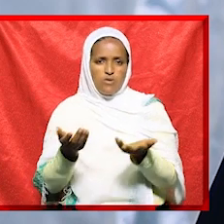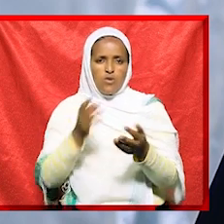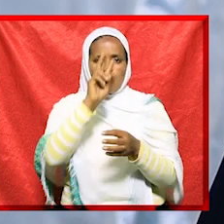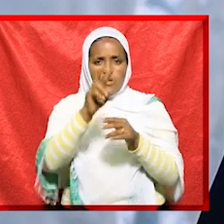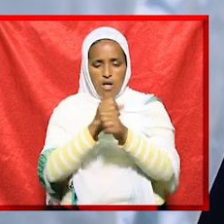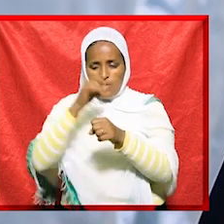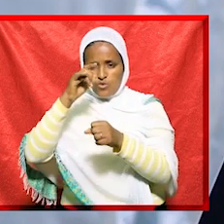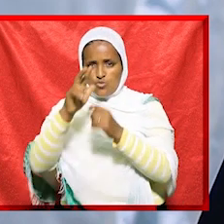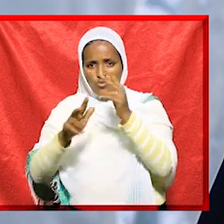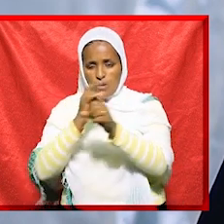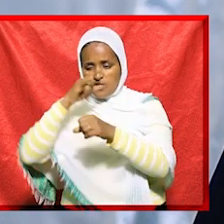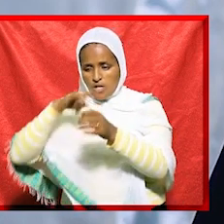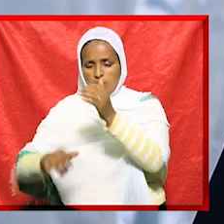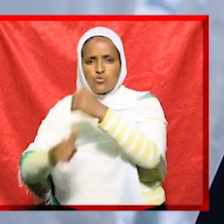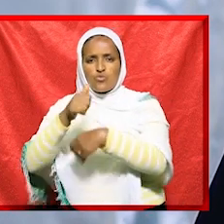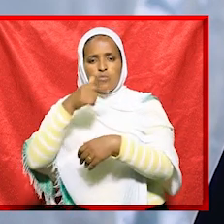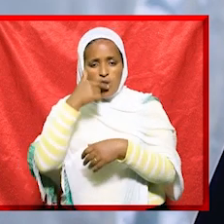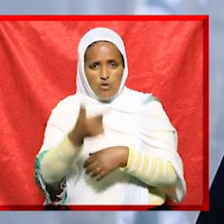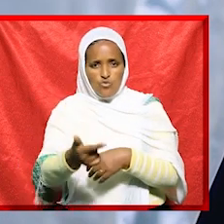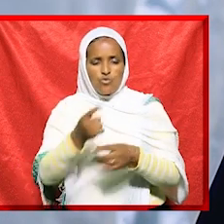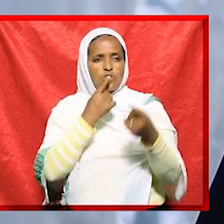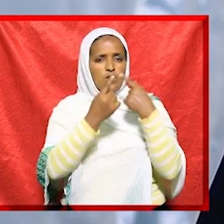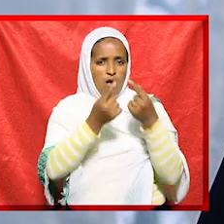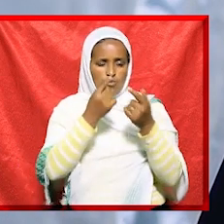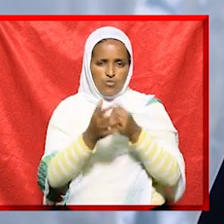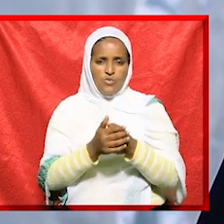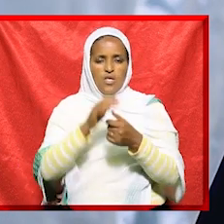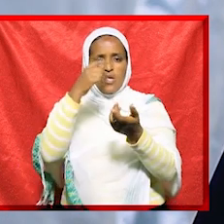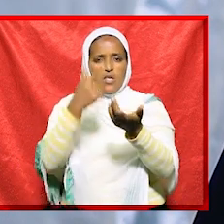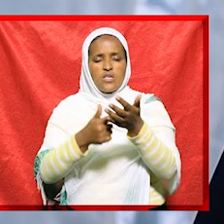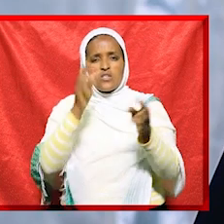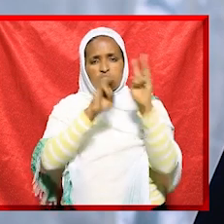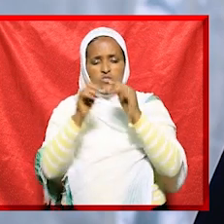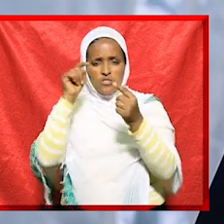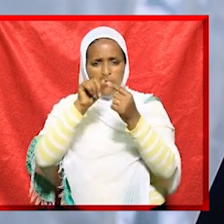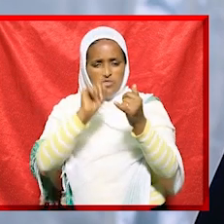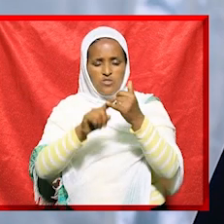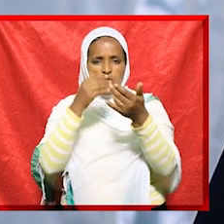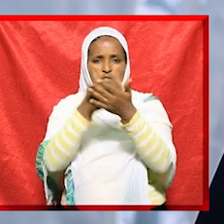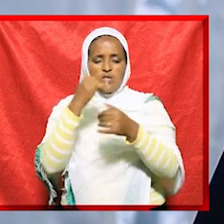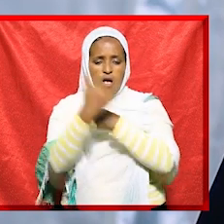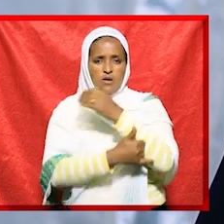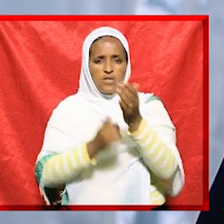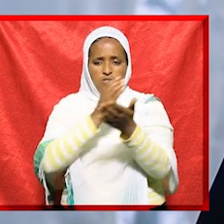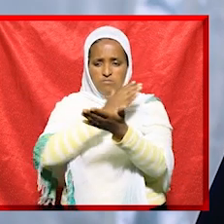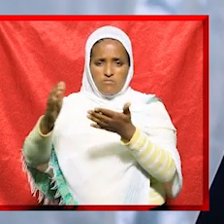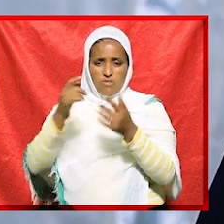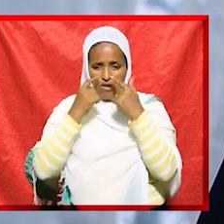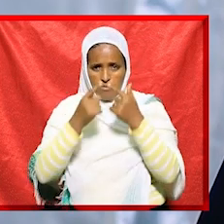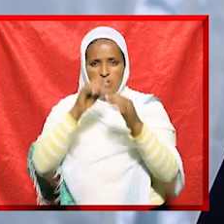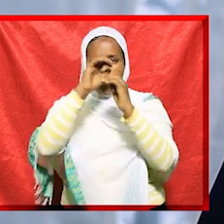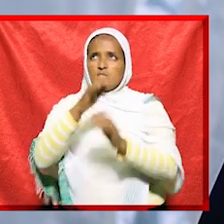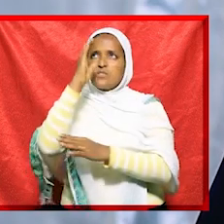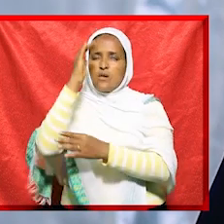ስትሄዱ ችግሩን አውሩበት የሁለት አመት የሶስት አመት ህፃናት እየተጠቁ ነው ብላችሁ ተነጋገሩበት ይሄ ችግር እስከ መጨረሻ